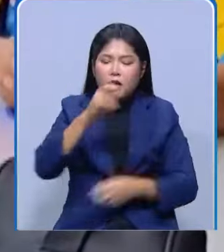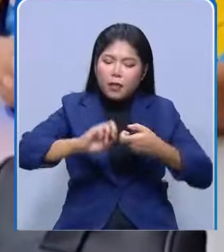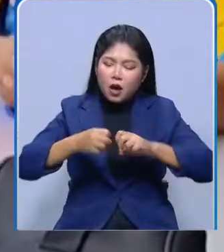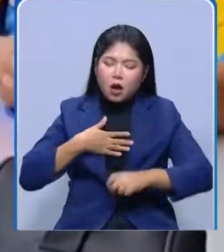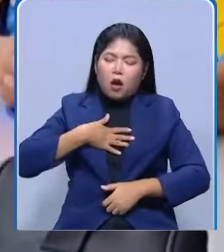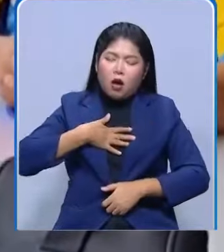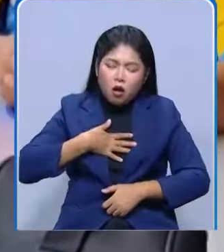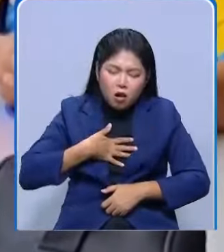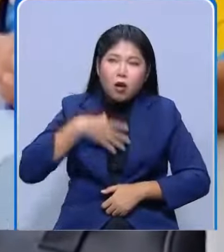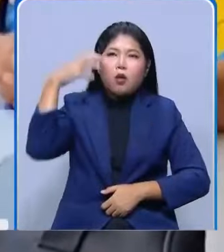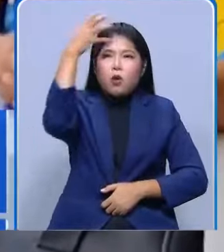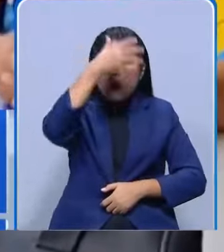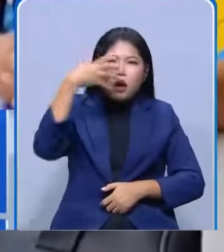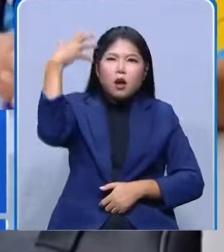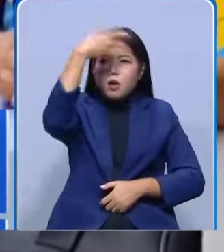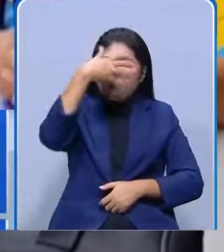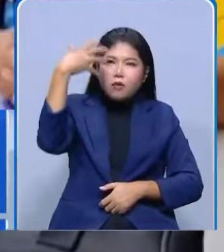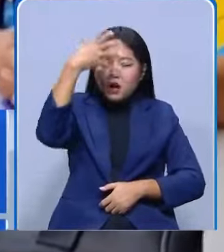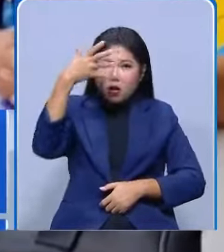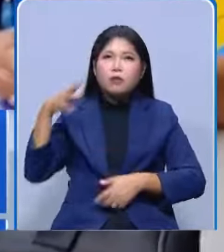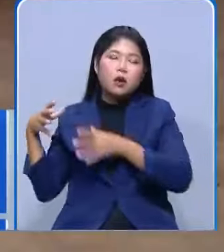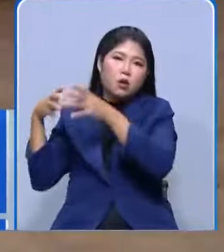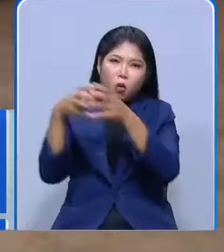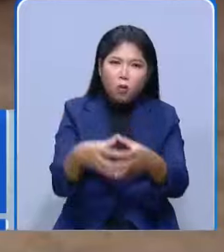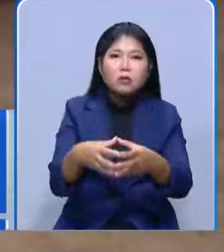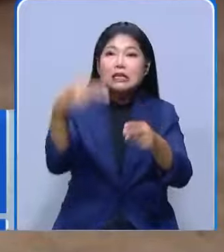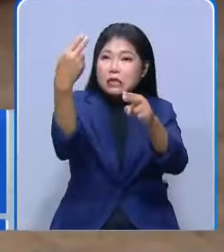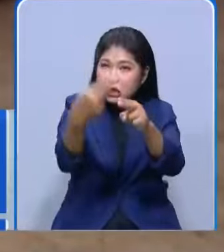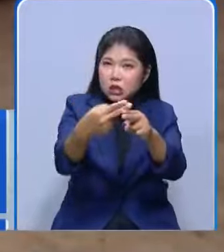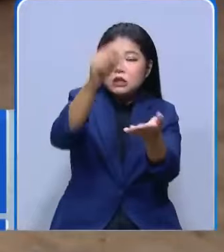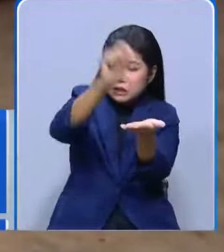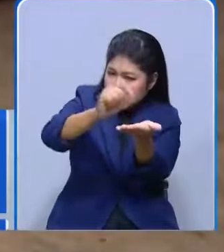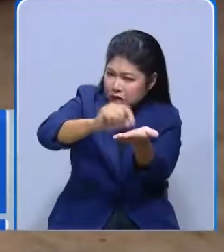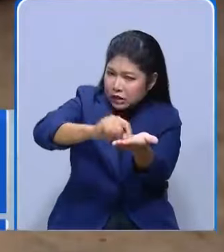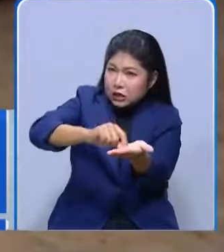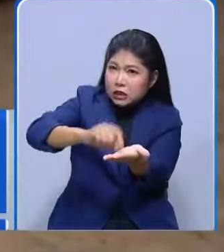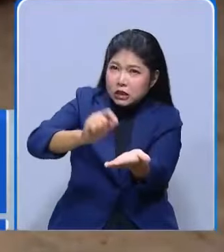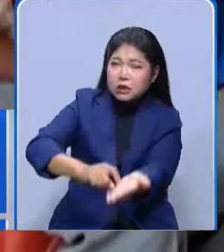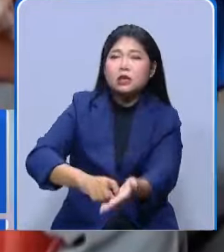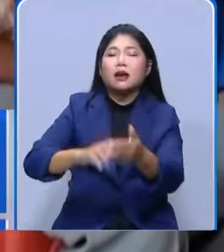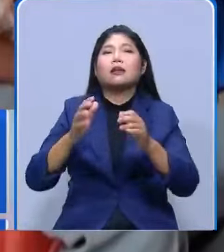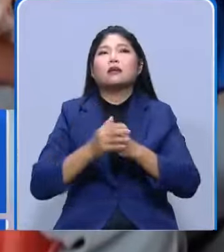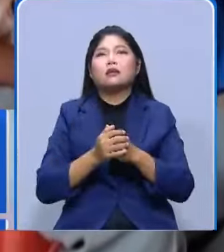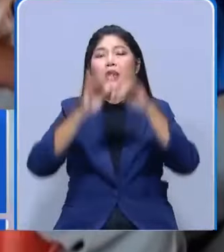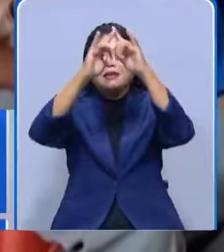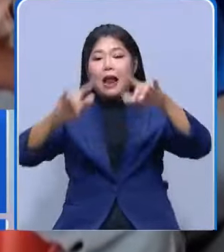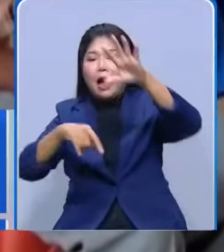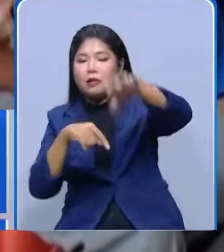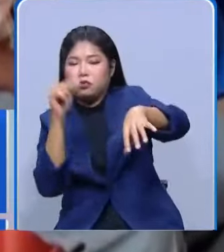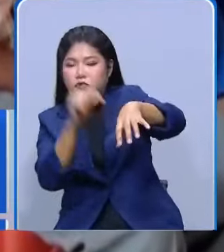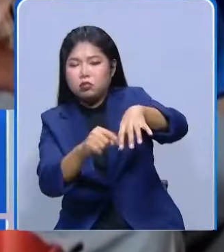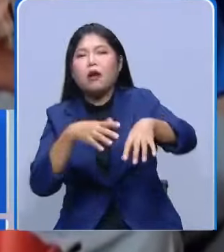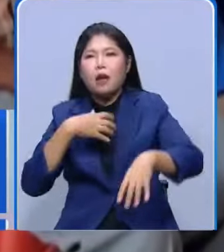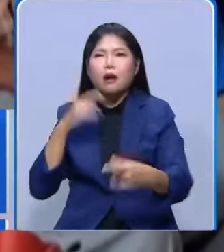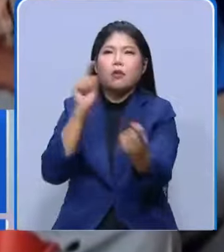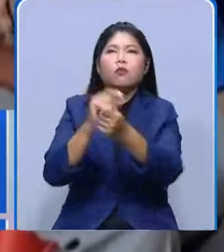าอก และเวียนสีสามากเลยมารวมตัวกันนี้ลงชื่อกันแบบนี้เลย มารมตัวกัที่ สลบประชาคมหมู่บ้านเพาบอกวา อยากจะเจ